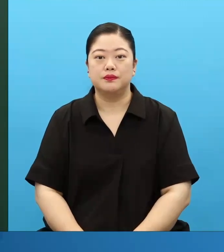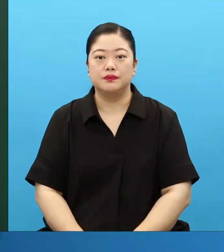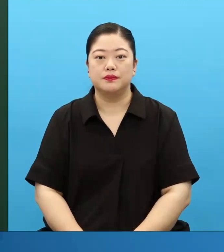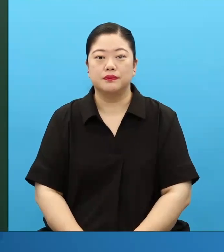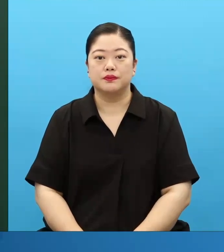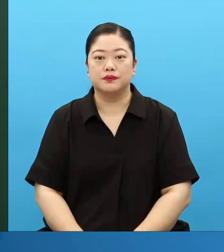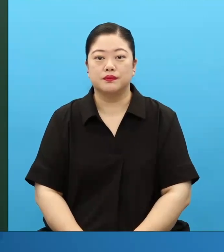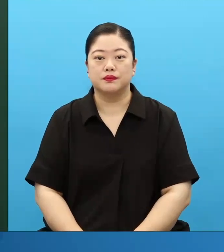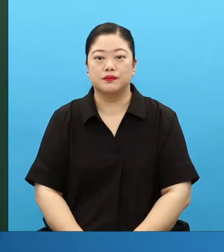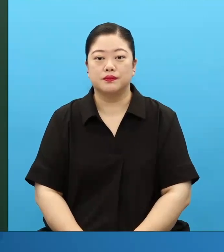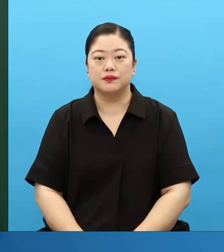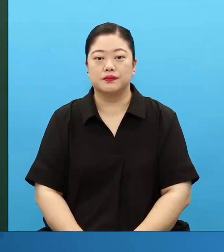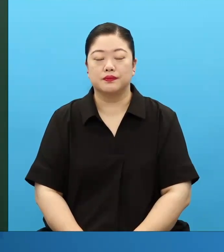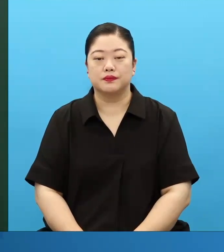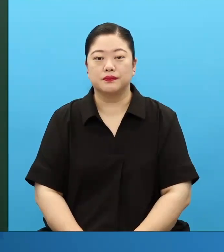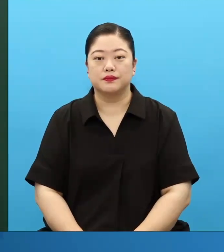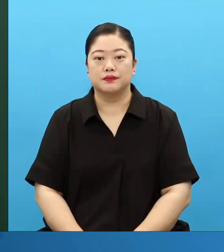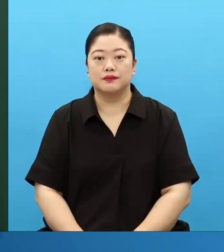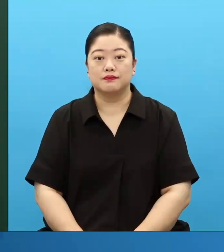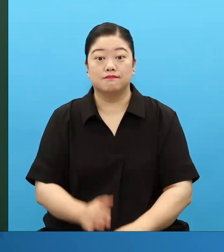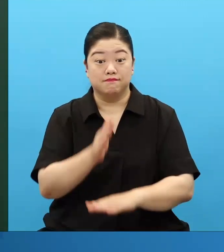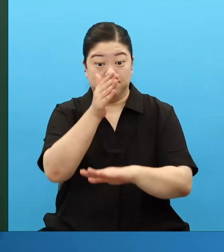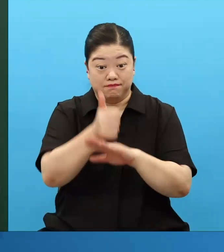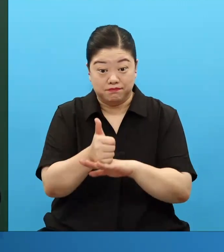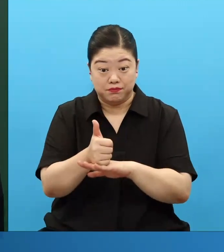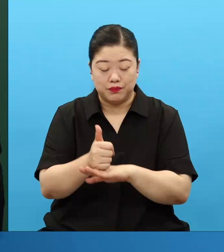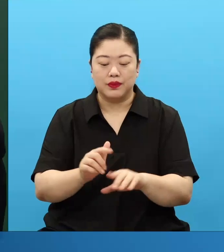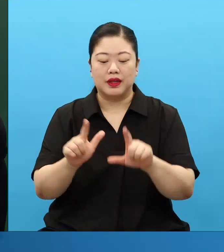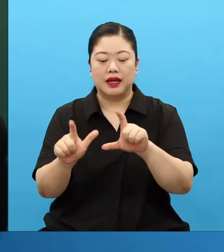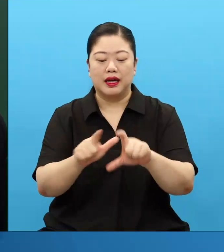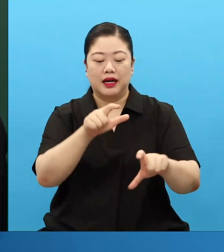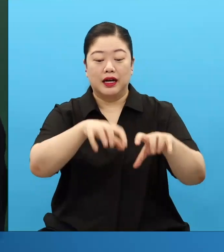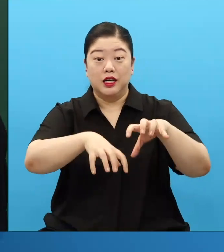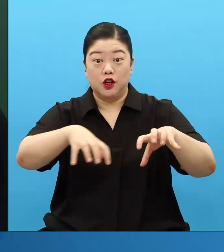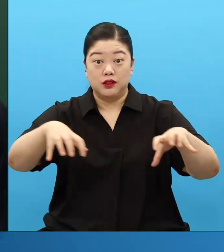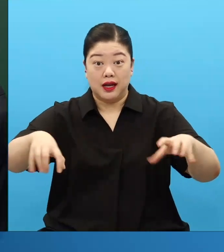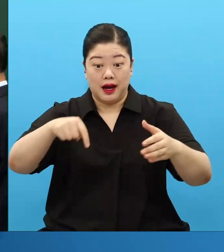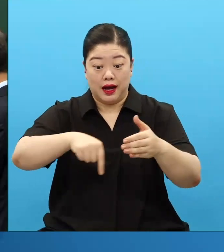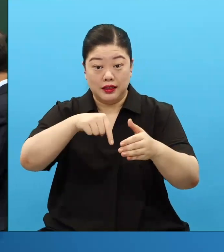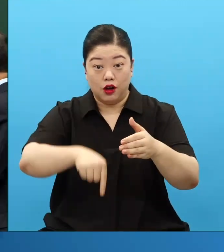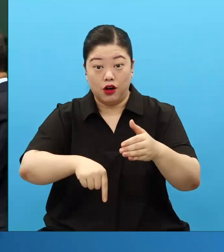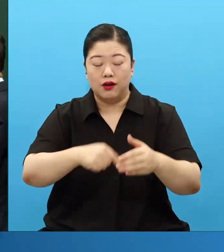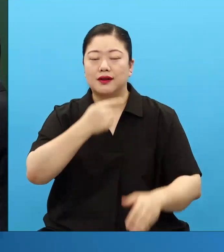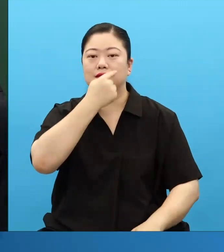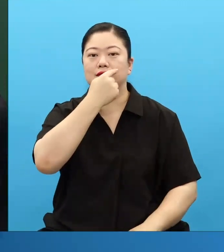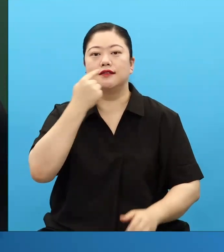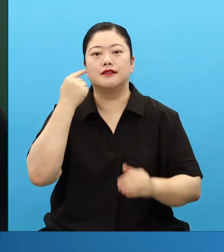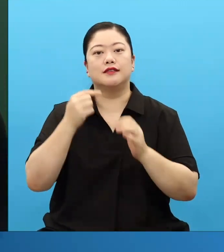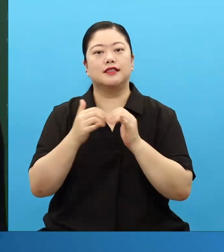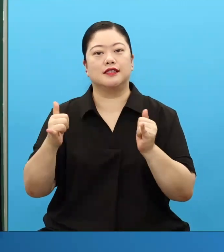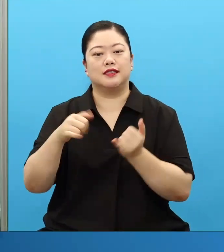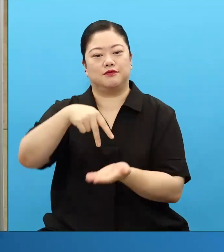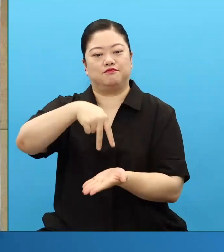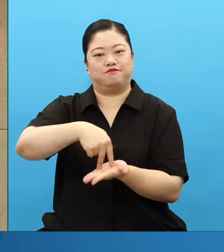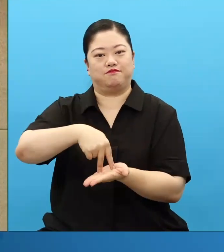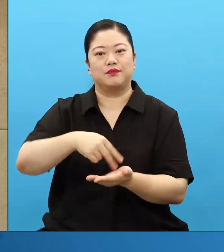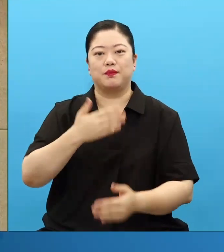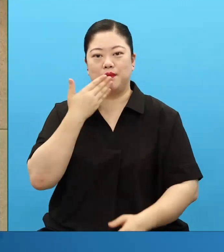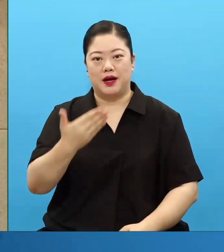다민족이 살아나요. And through you, the multi-ethnic people are coming to life. 예. 오늘 확실한 결단하세요. And so make your sure conclusion